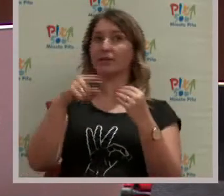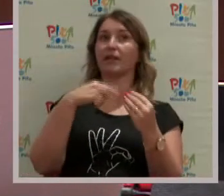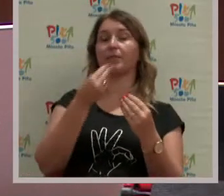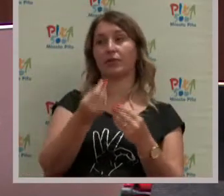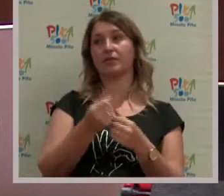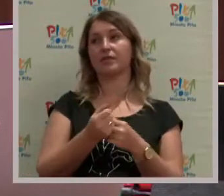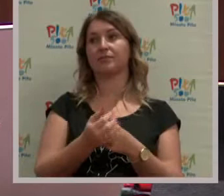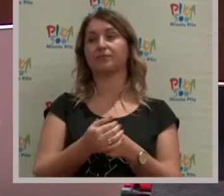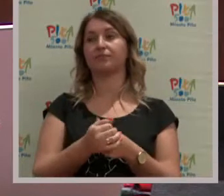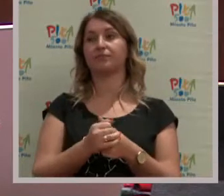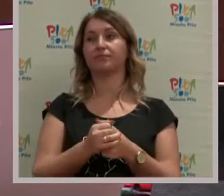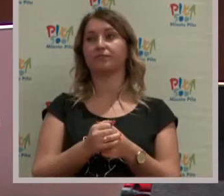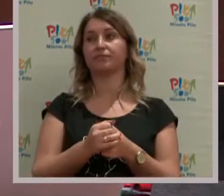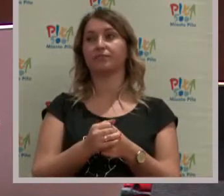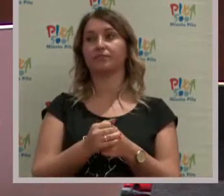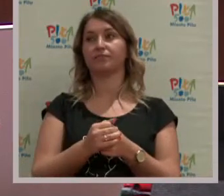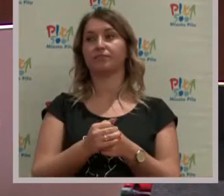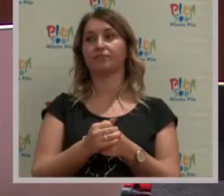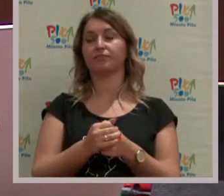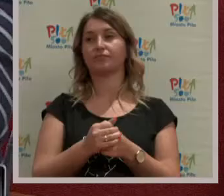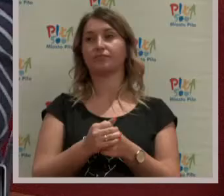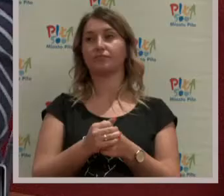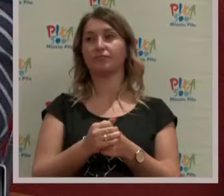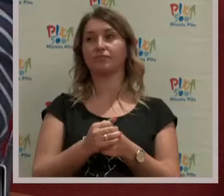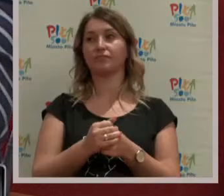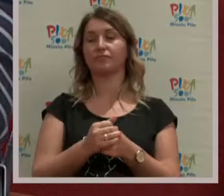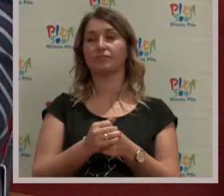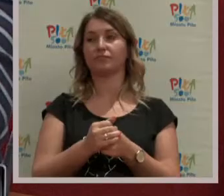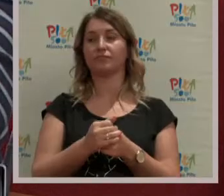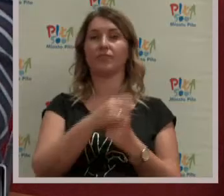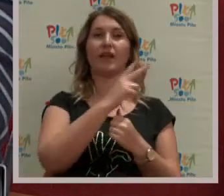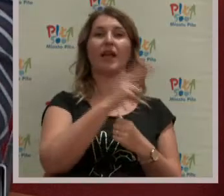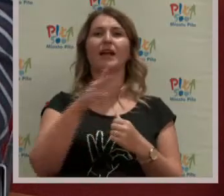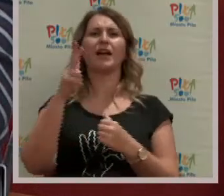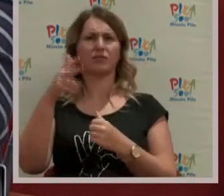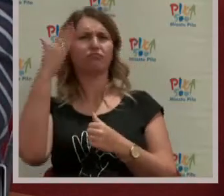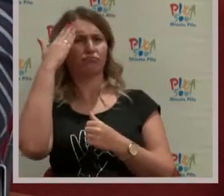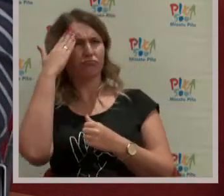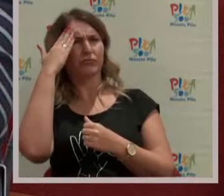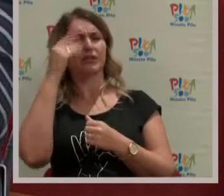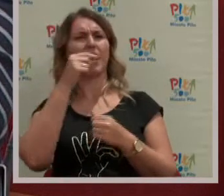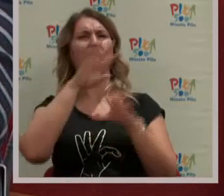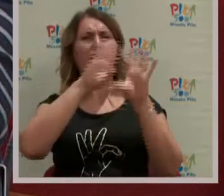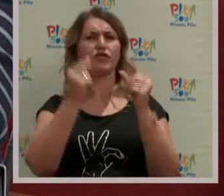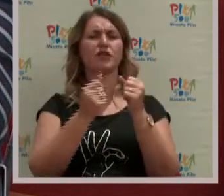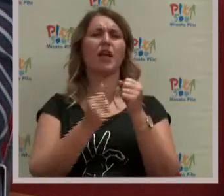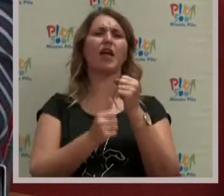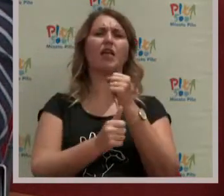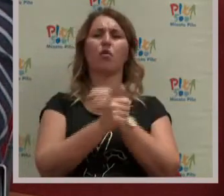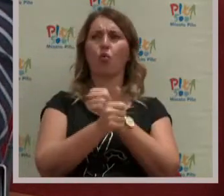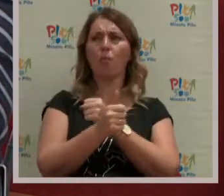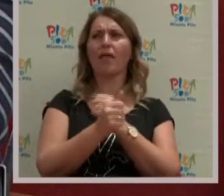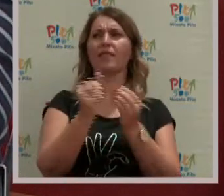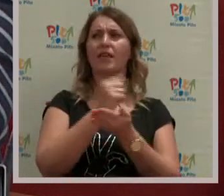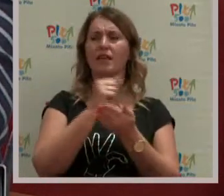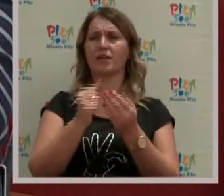odpowiedź na to pytanie każdy każdy kto zna procedury przetargowe każdy kto wie jak w tej chwili